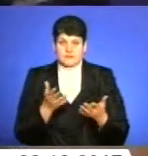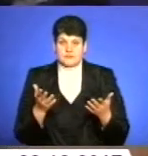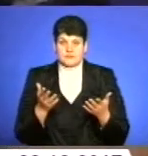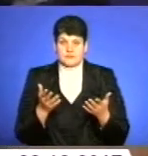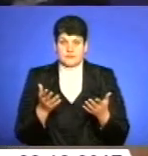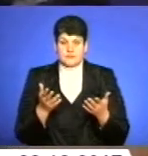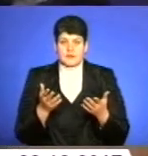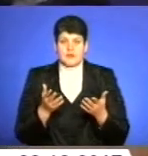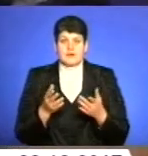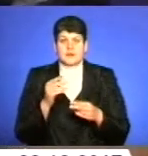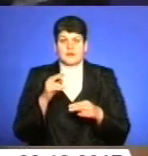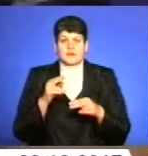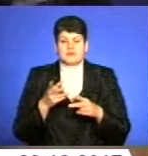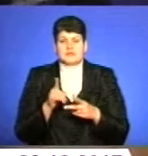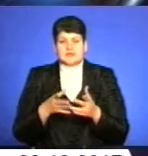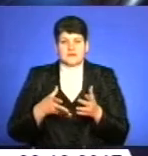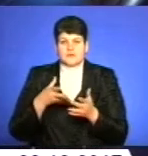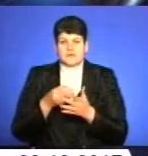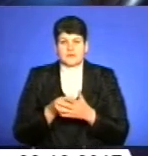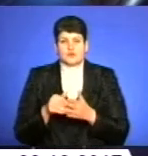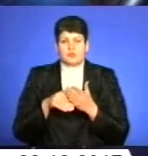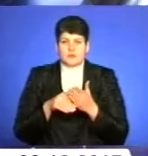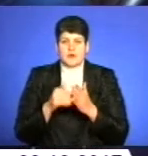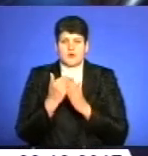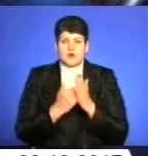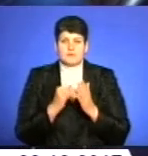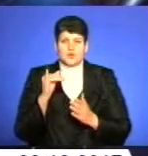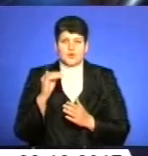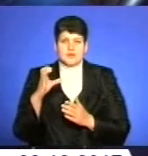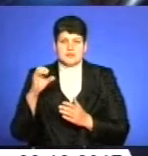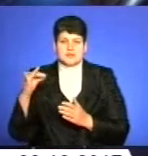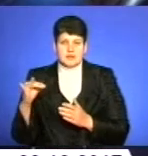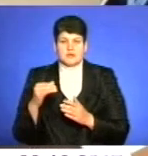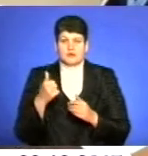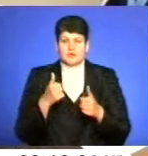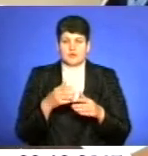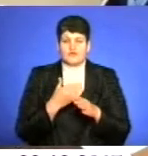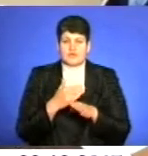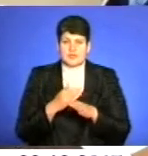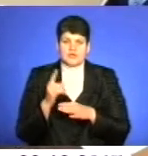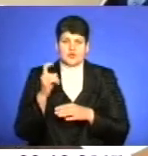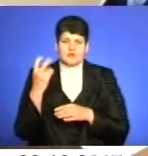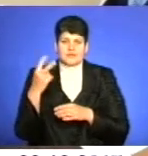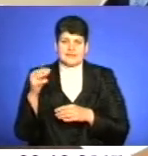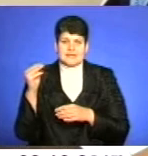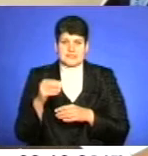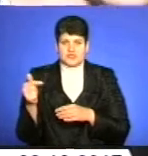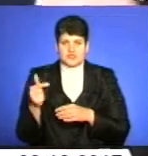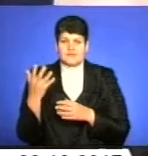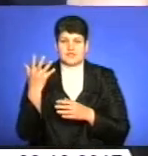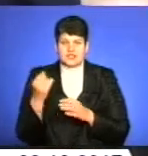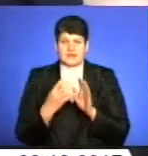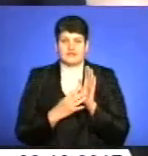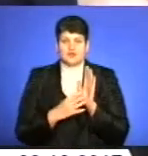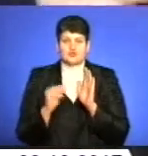створенні обсерваторії Байковецькій громаді допомогла програма «USAID Добре», що виділила на обладнання понад 120 тисяч гривень. Ще